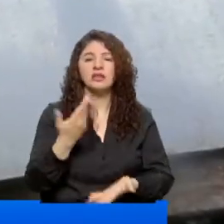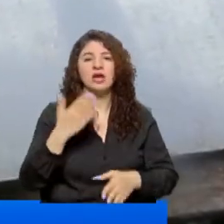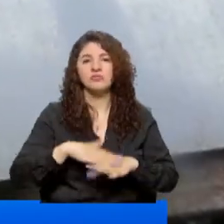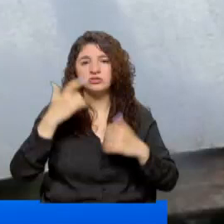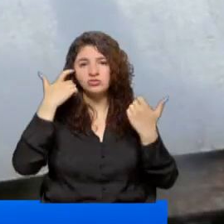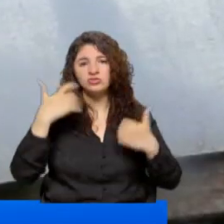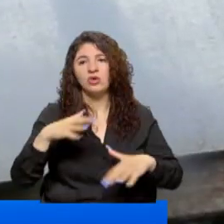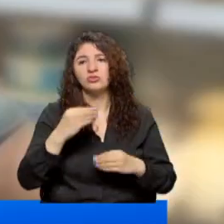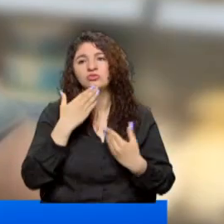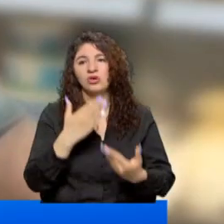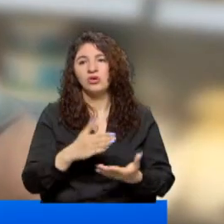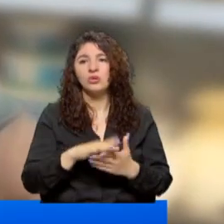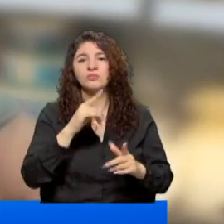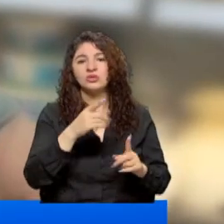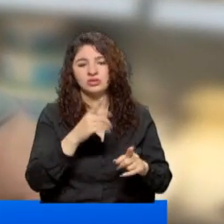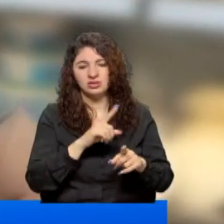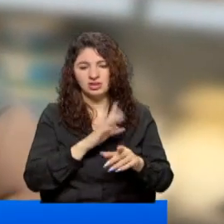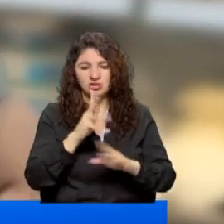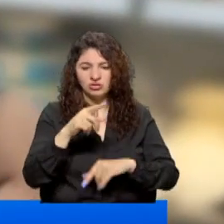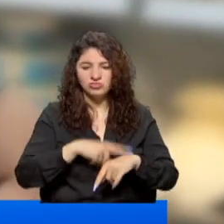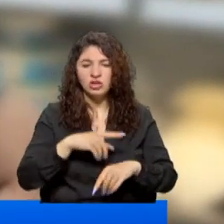da ne yapacağını şaşırdığını dile getiriyor